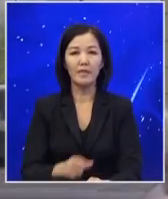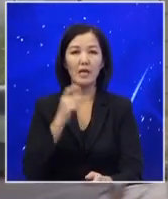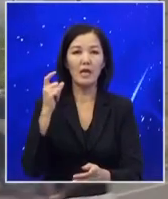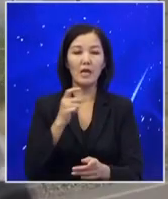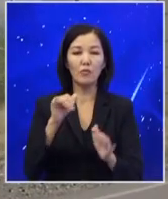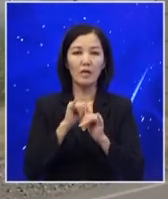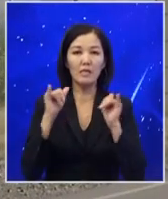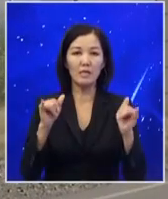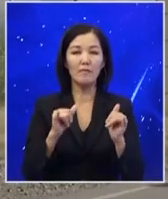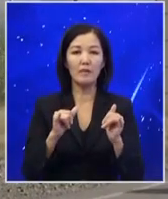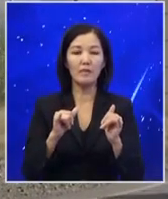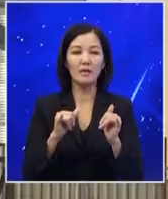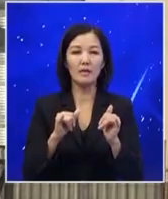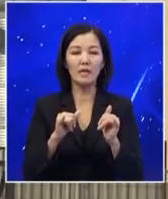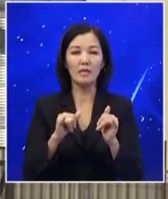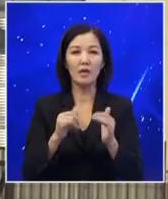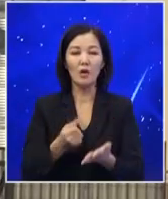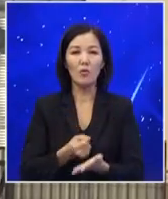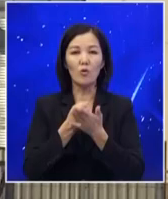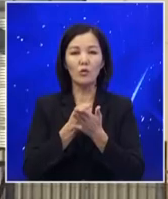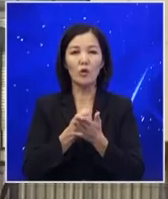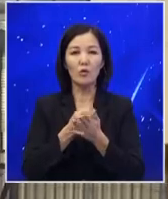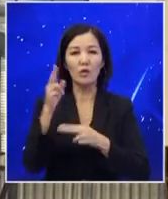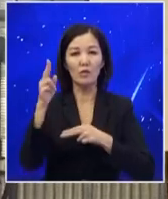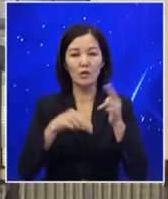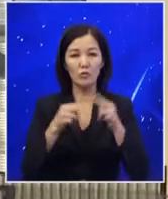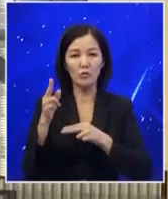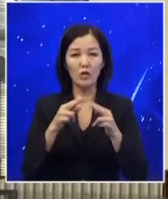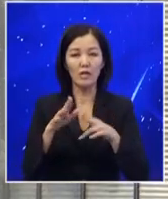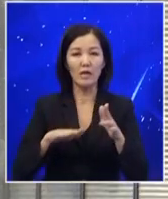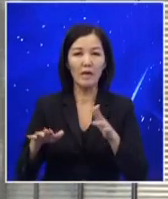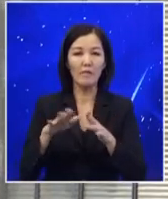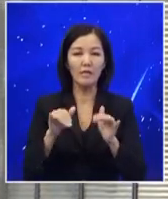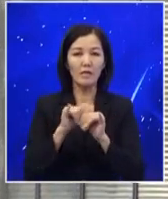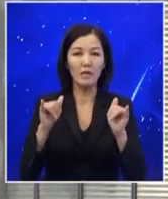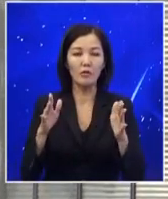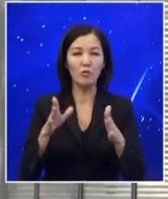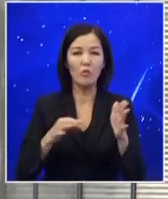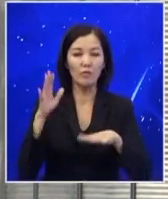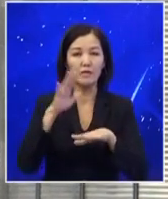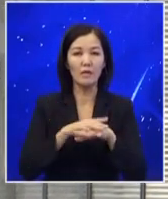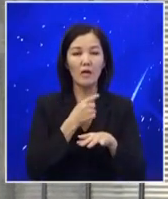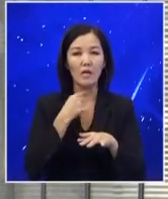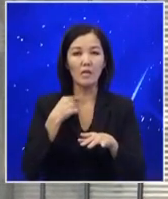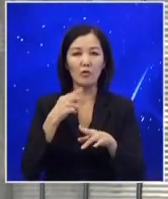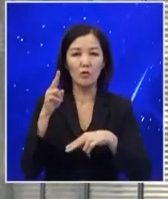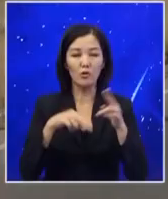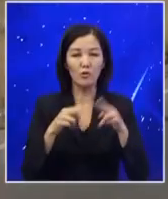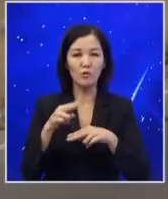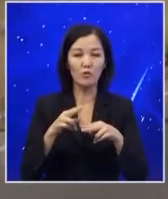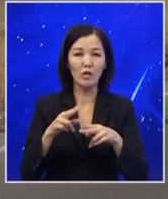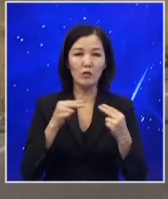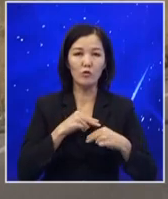Экономиканы дамытып, әрі әртараптандырудың бір тетігі индустриялық аймақтарды дамыту. Кеңес барысында Амандық Ғаббасұлы Талдықорғандағы индустриалды аймақ